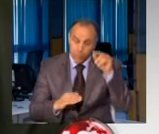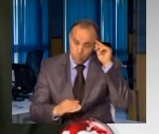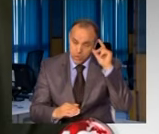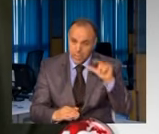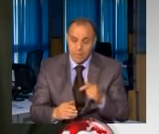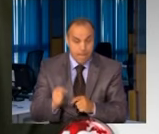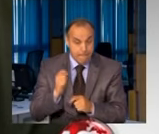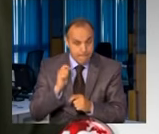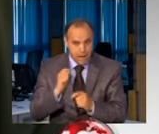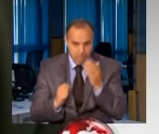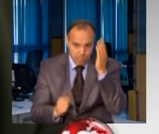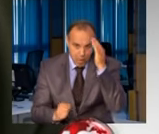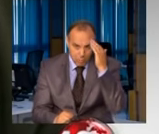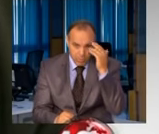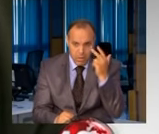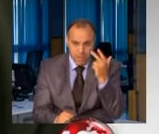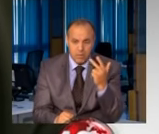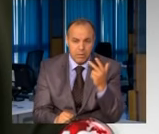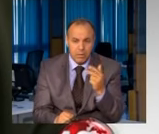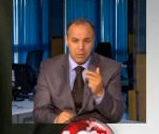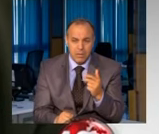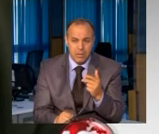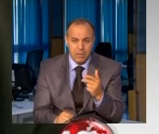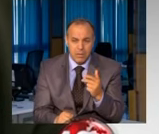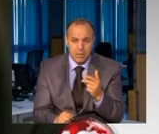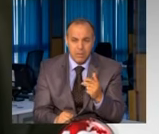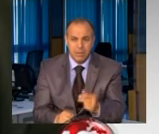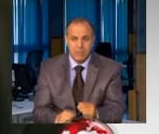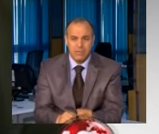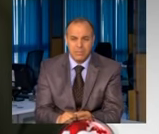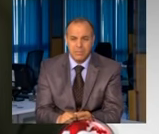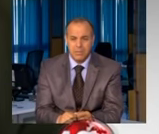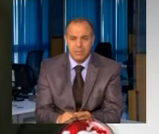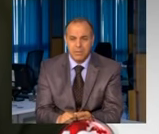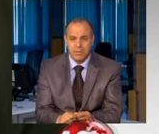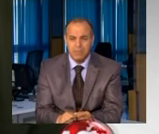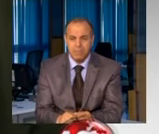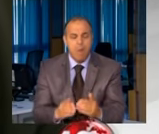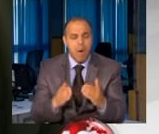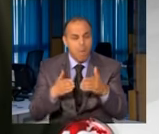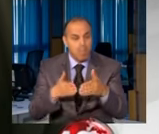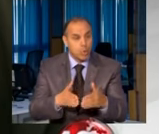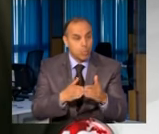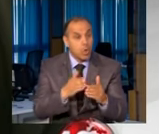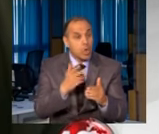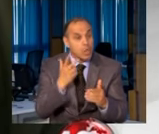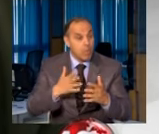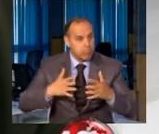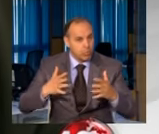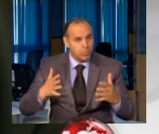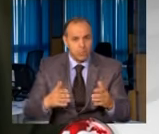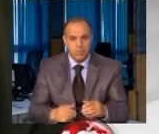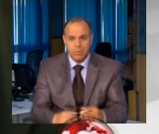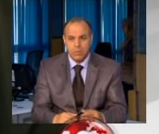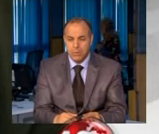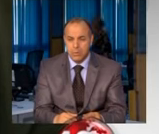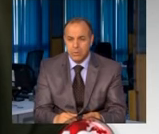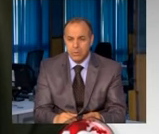الصيد البحري عندنا ثلاثة أبرات منهم زوز أبرات كبار هي برج الشابة وبرج المهدية وتنتج تقريبا 11% من